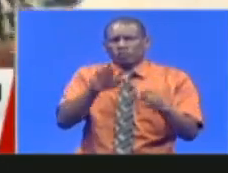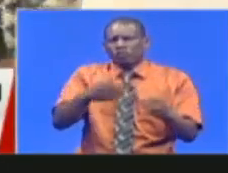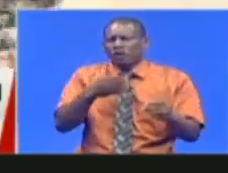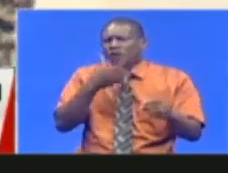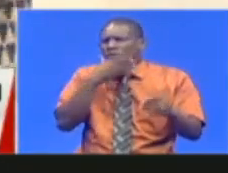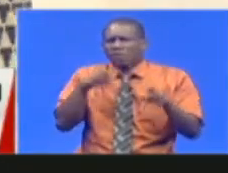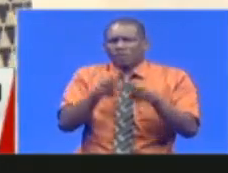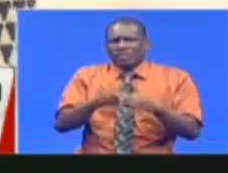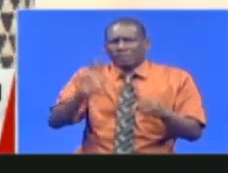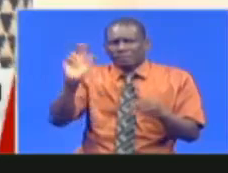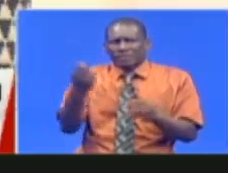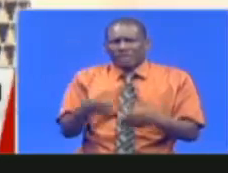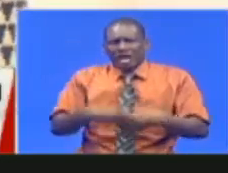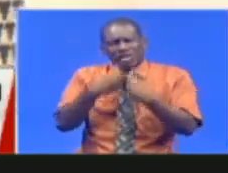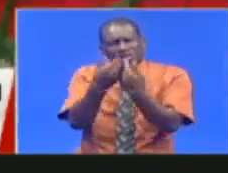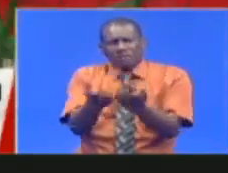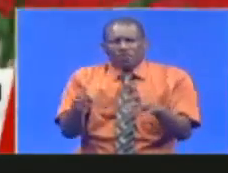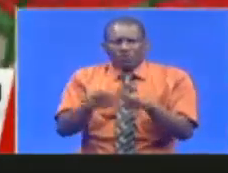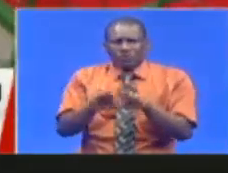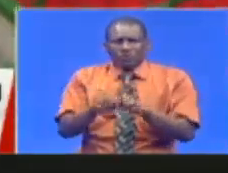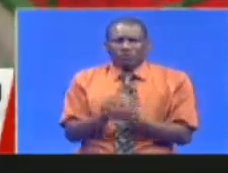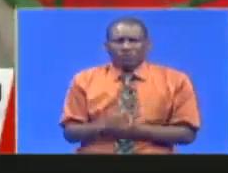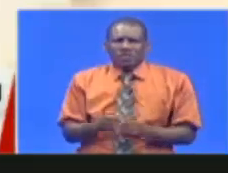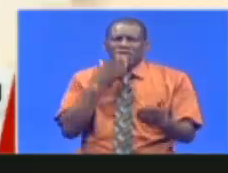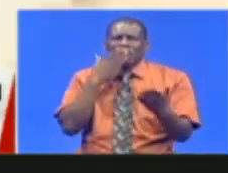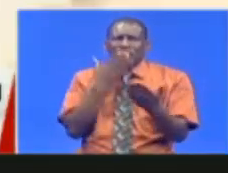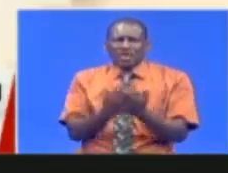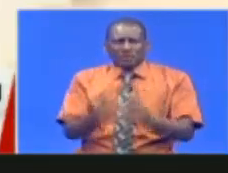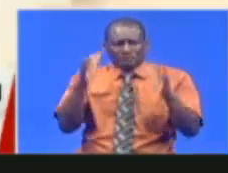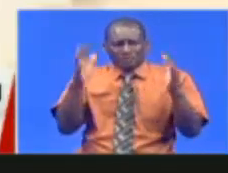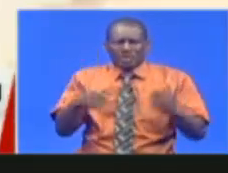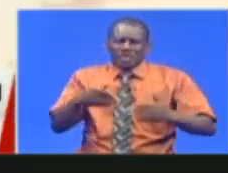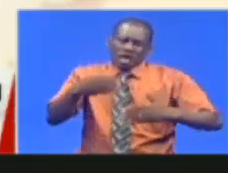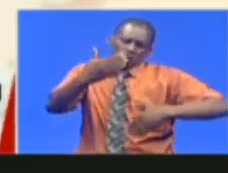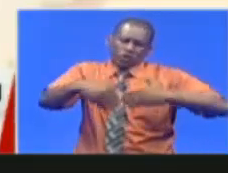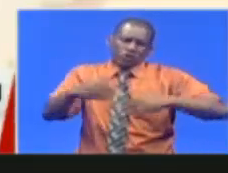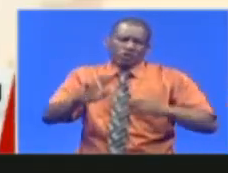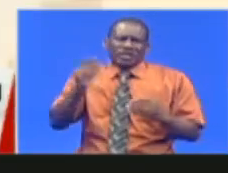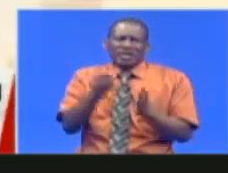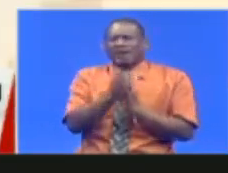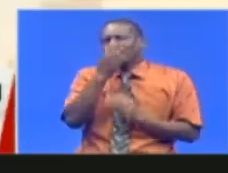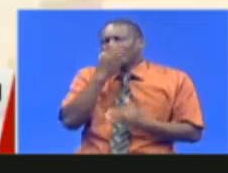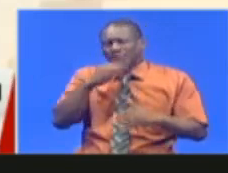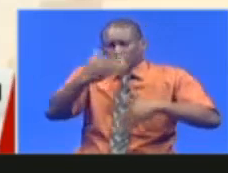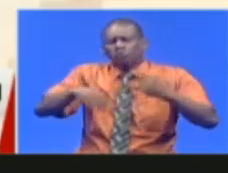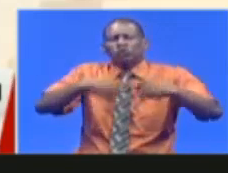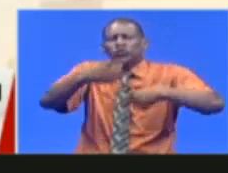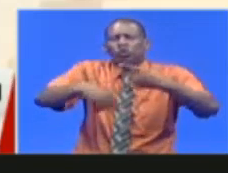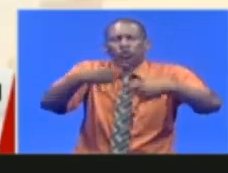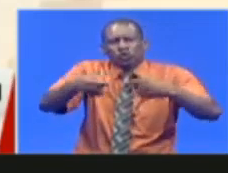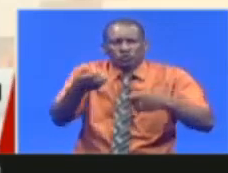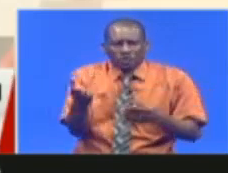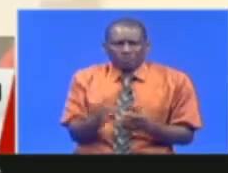Mheshimiwa Magufuli, naomba pia nikukabidhi Mheshimiwa. Sema asante. Uhusiano wetu Kenya na Tanzania uendelee kudumu.